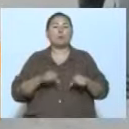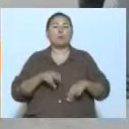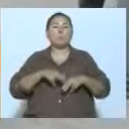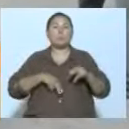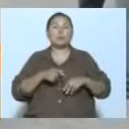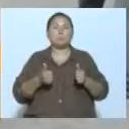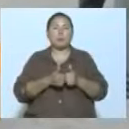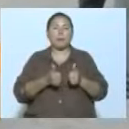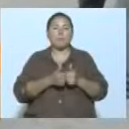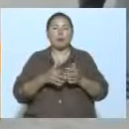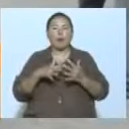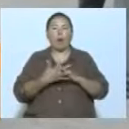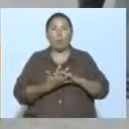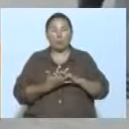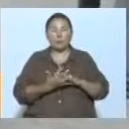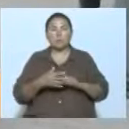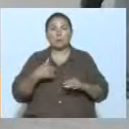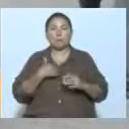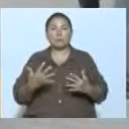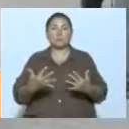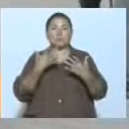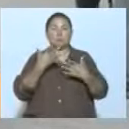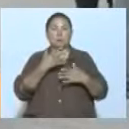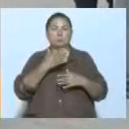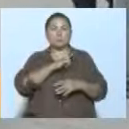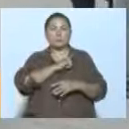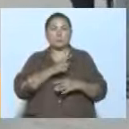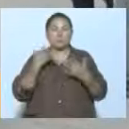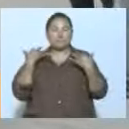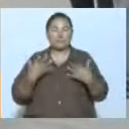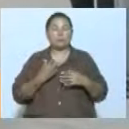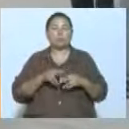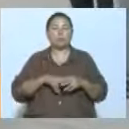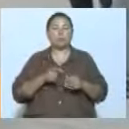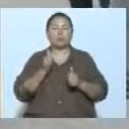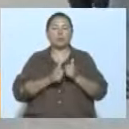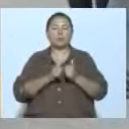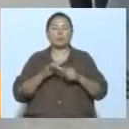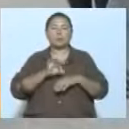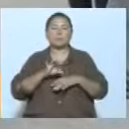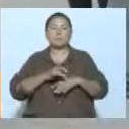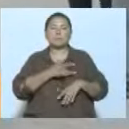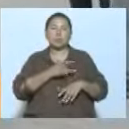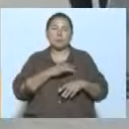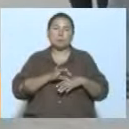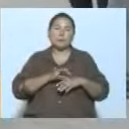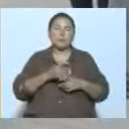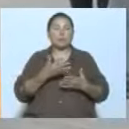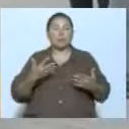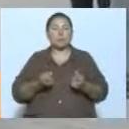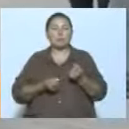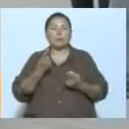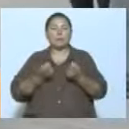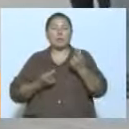построить полигон прямо возле населенных пунктов? К нам идет ужасный запах. Из-за этого у нас участились различные сердечные заболевания, а еще